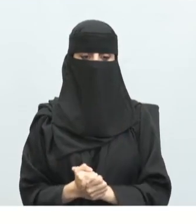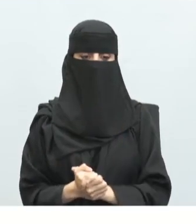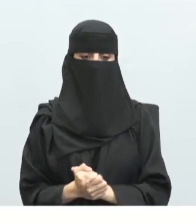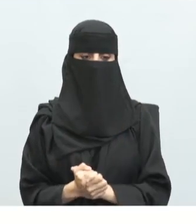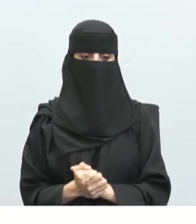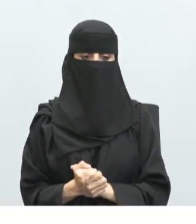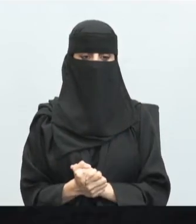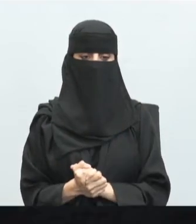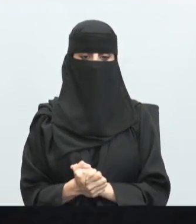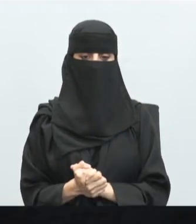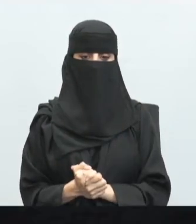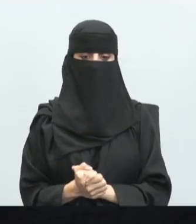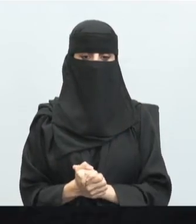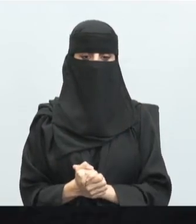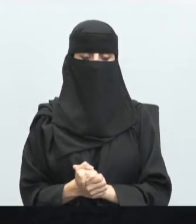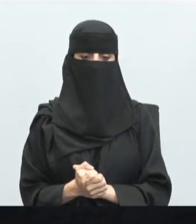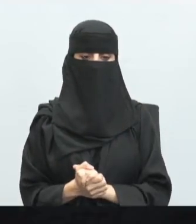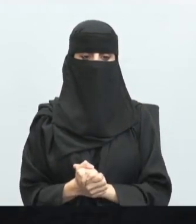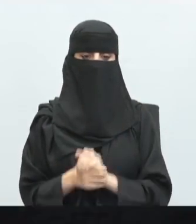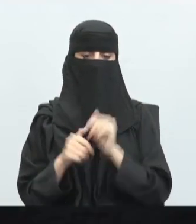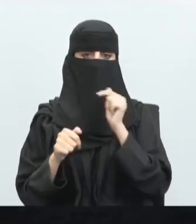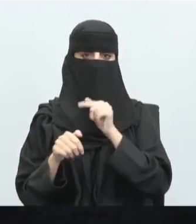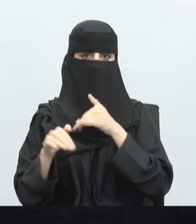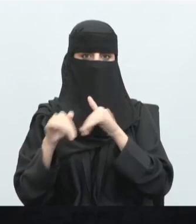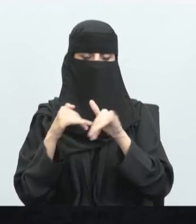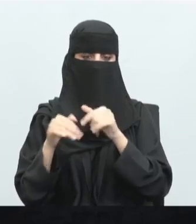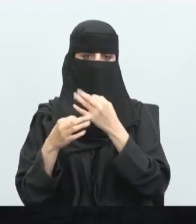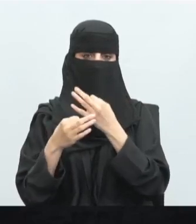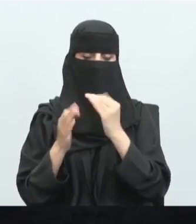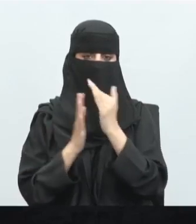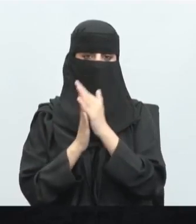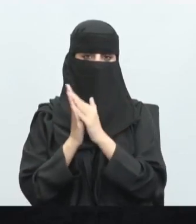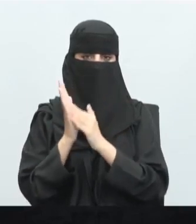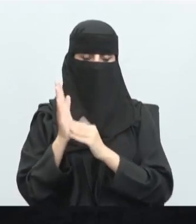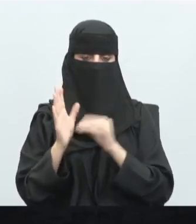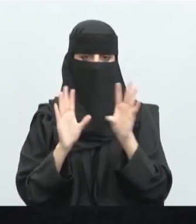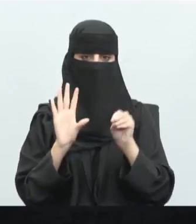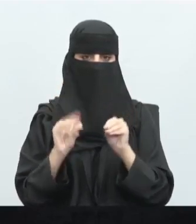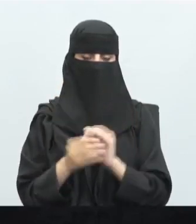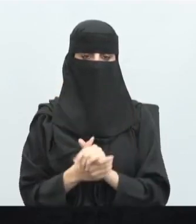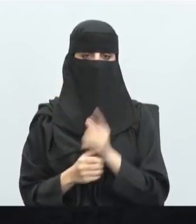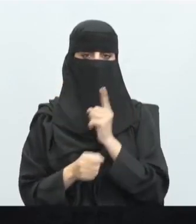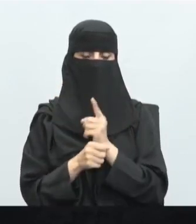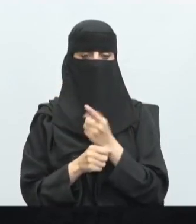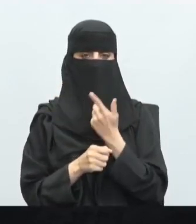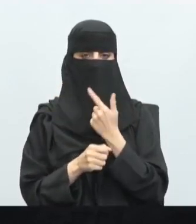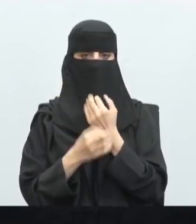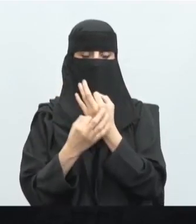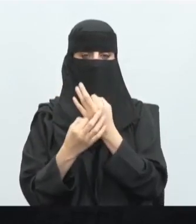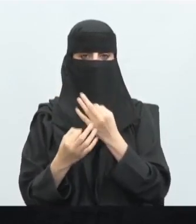يكفي اذا ايها الابطال بهذه الطريقه سردنا النص بودي ان قرات